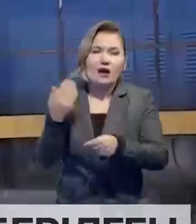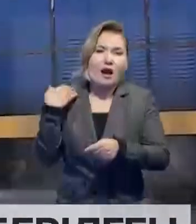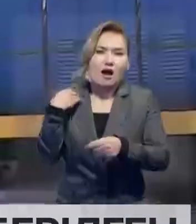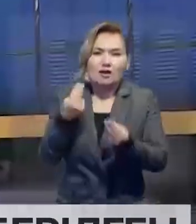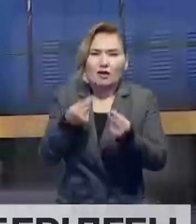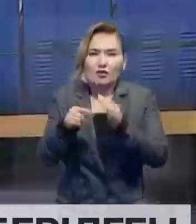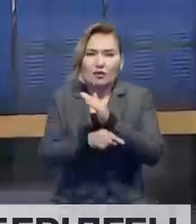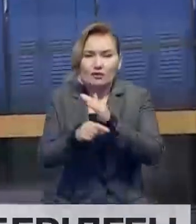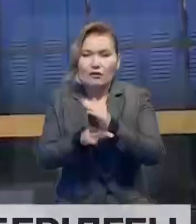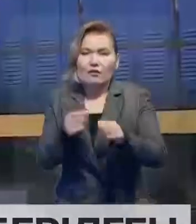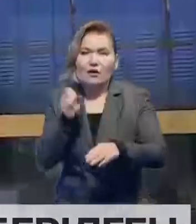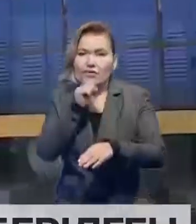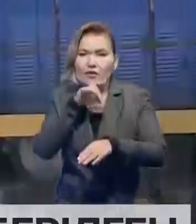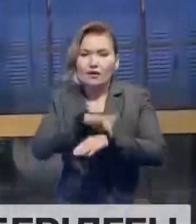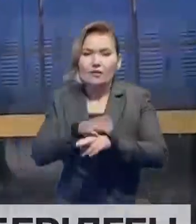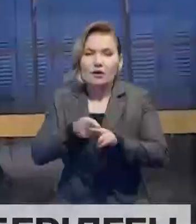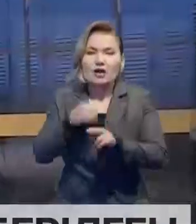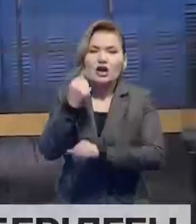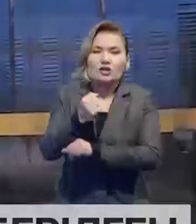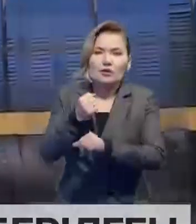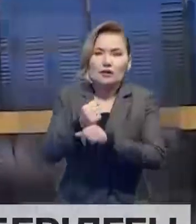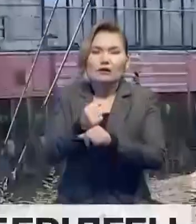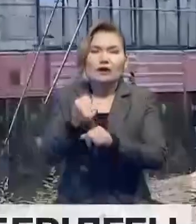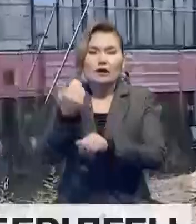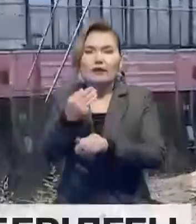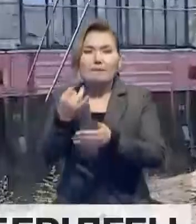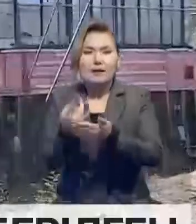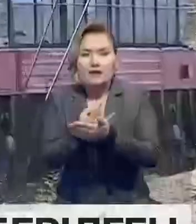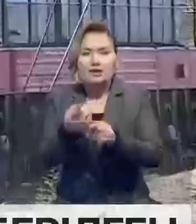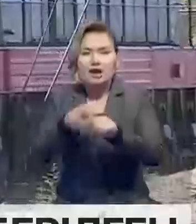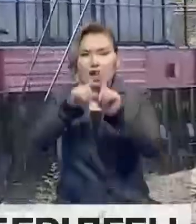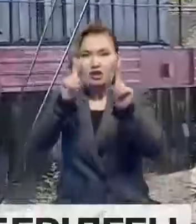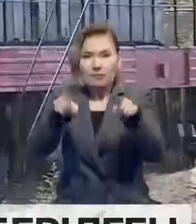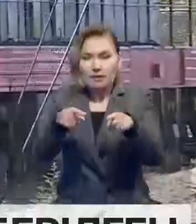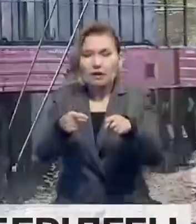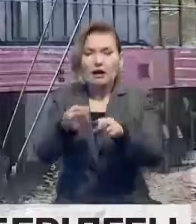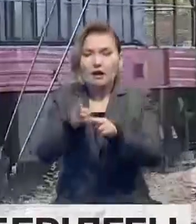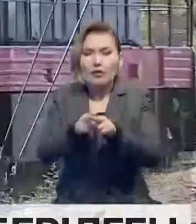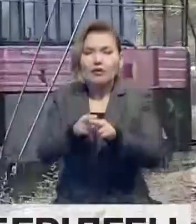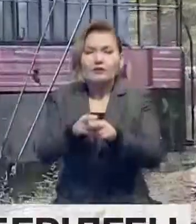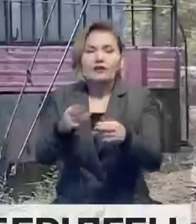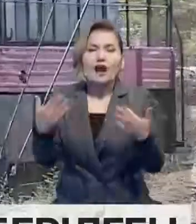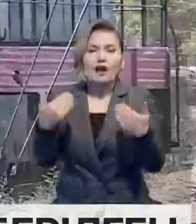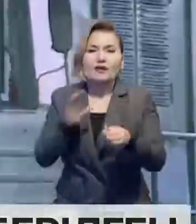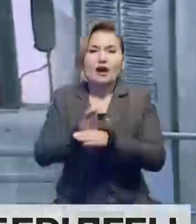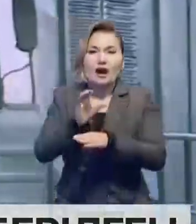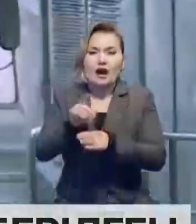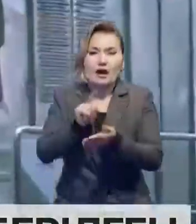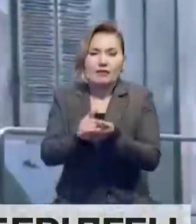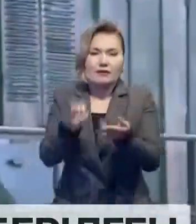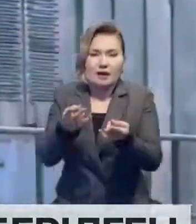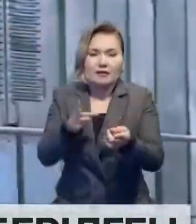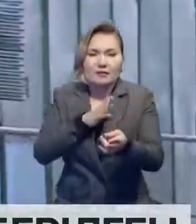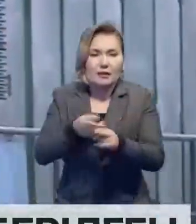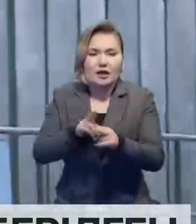Ұжымдық келісімшарт негізінде жұмысшыларға бір реттік өтемақы немесе шипажайға жолдама берілуі тиіс. Бірақ тексеріс кезінде бармақ басты,